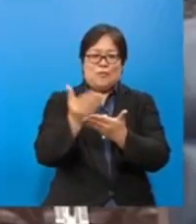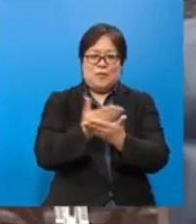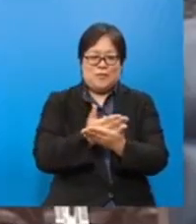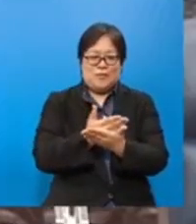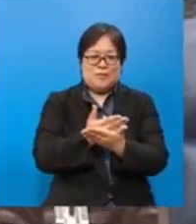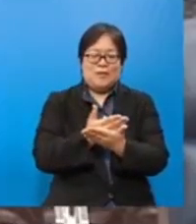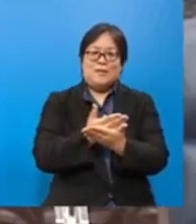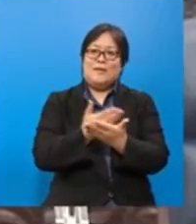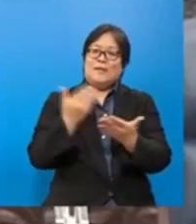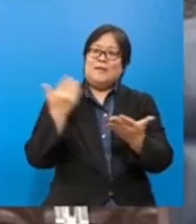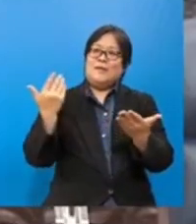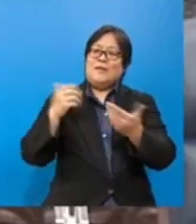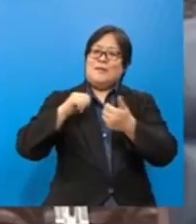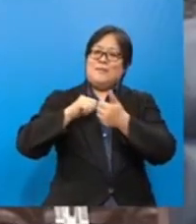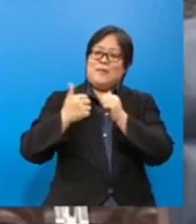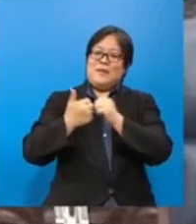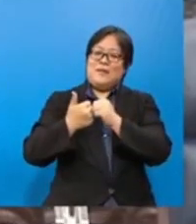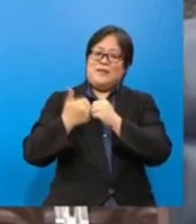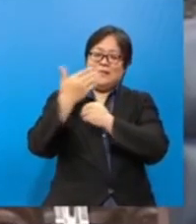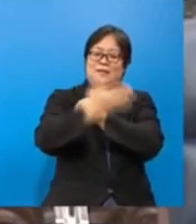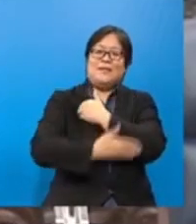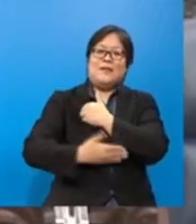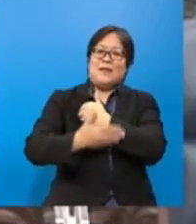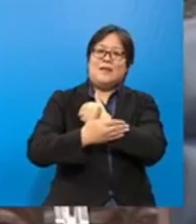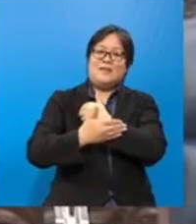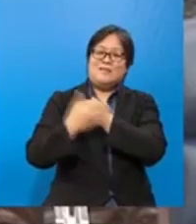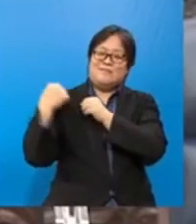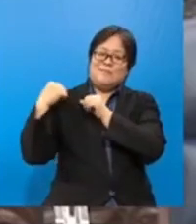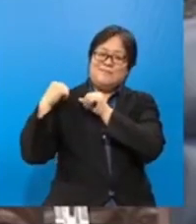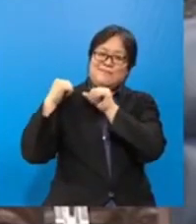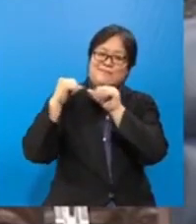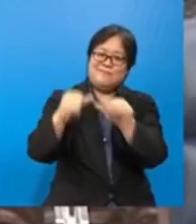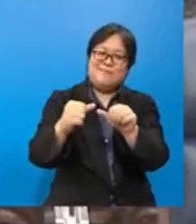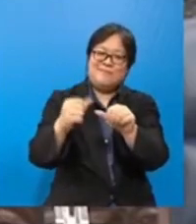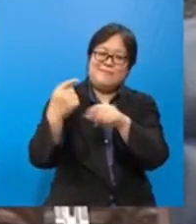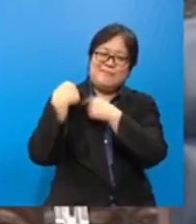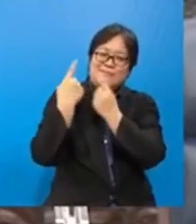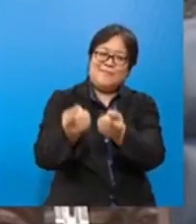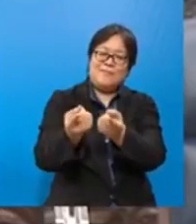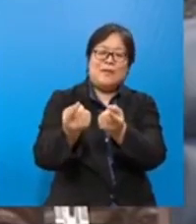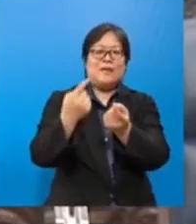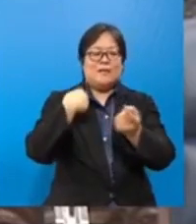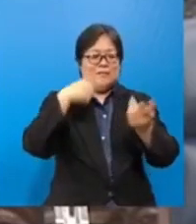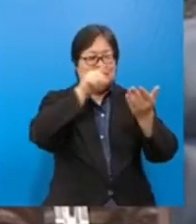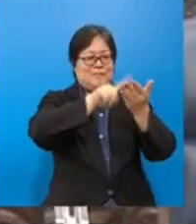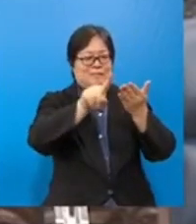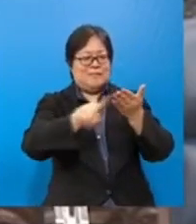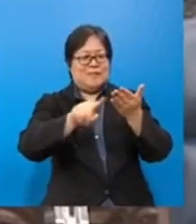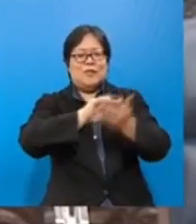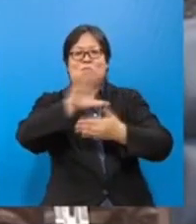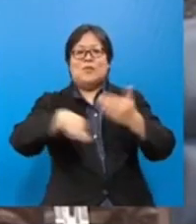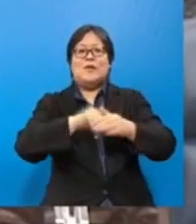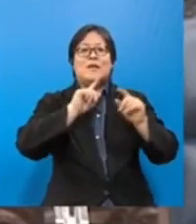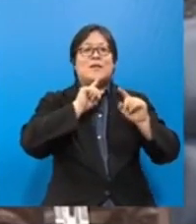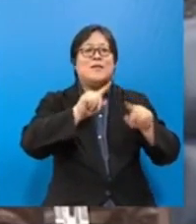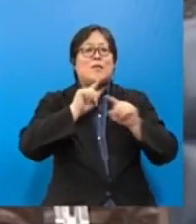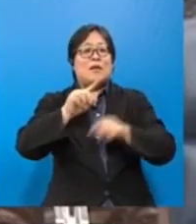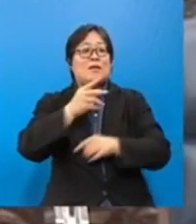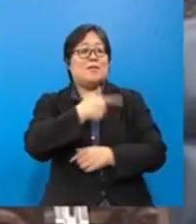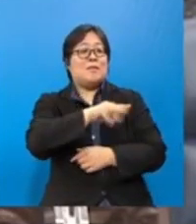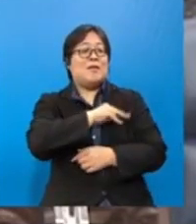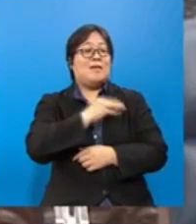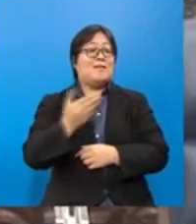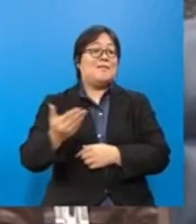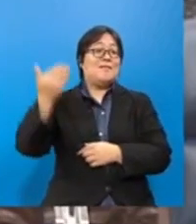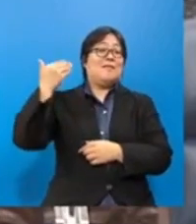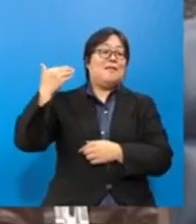sudah menjadi masalah bernegara puluhan tahun saya teliti semua jawaban Kementerian yang